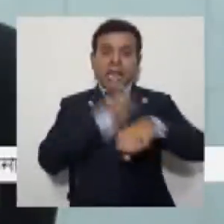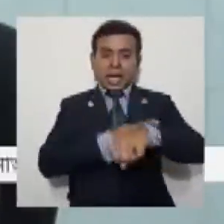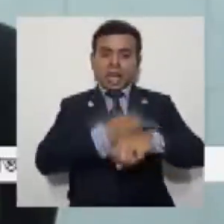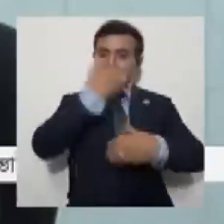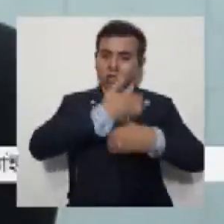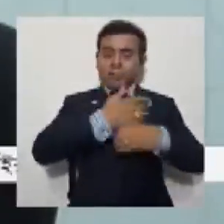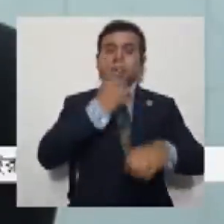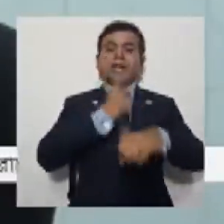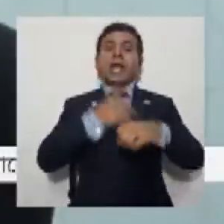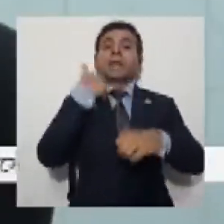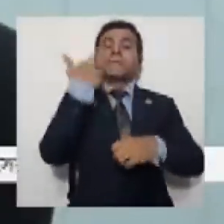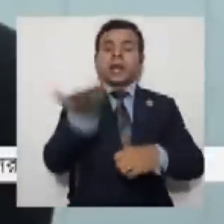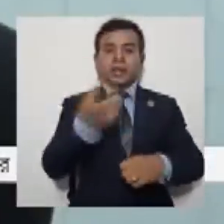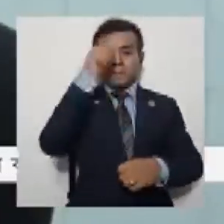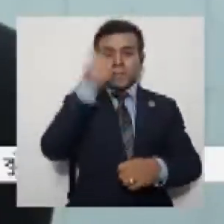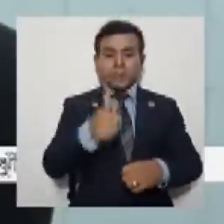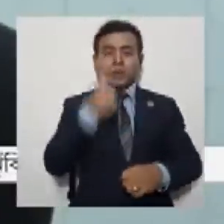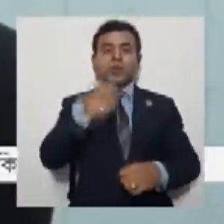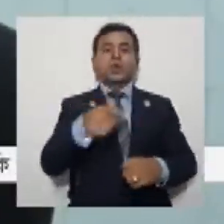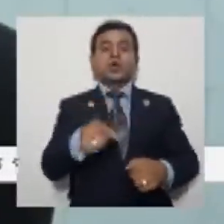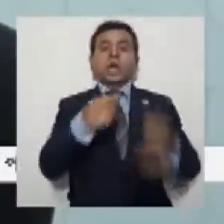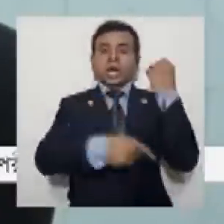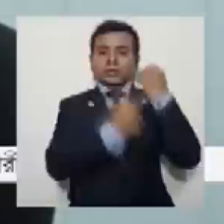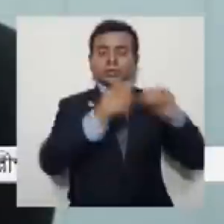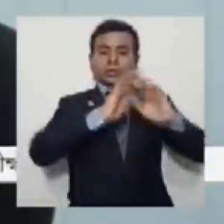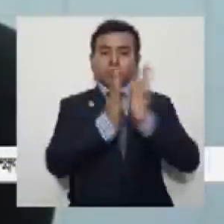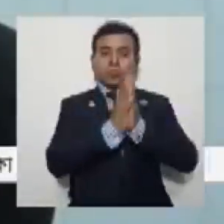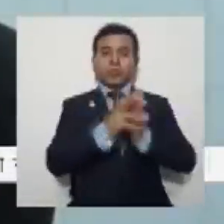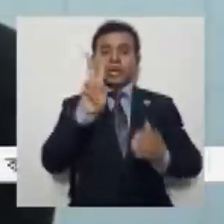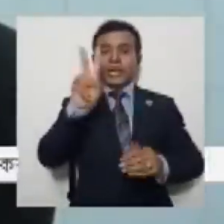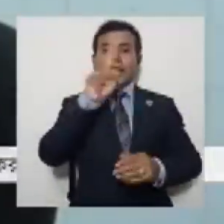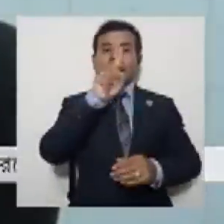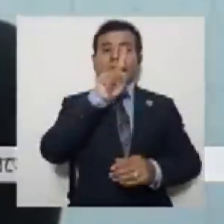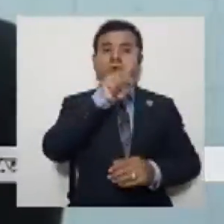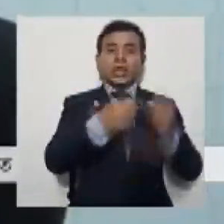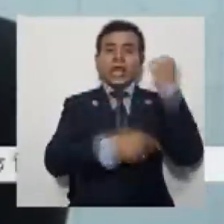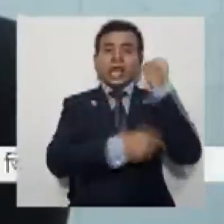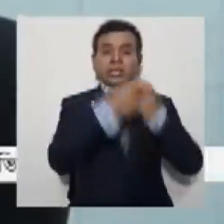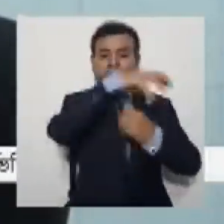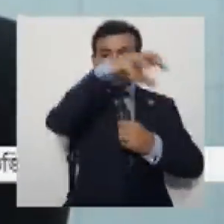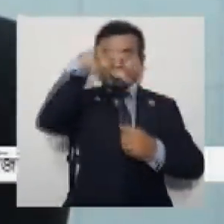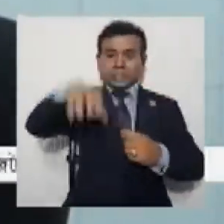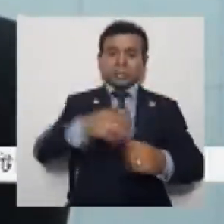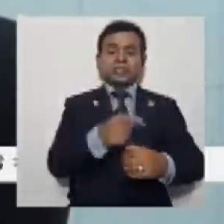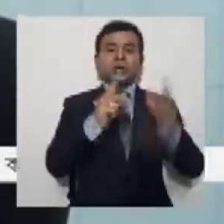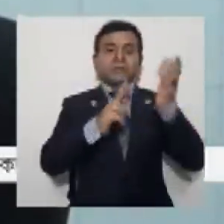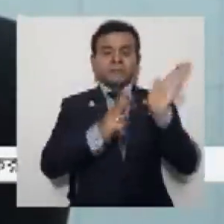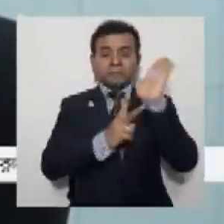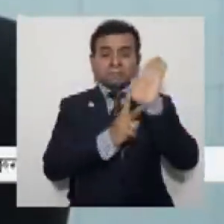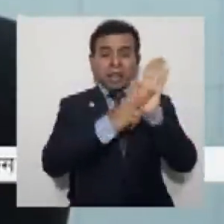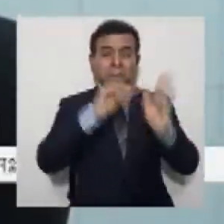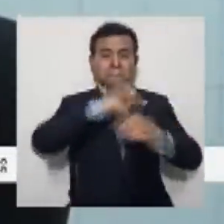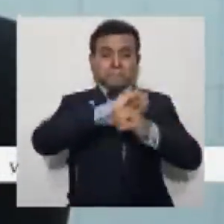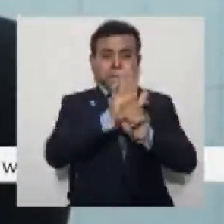প্রতিষ্ঠান আমাদের, যারা পরীক্ষা করে থাকে, পিসিআর পরীক্ষা করে থাকে, এই সকল 21টি প্রতিষ্ঠান থেকে আমরা সর্বমোট নমুনা